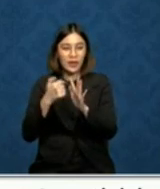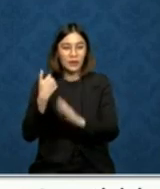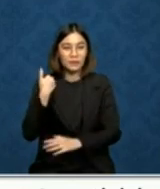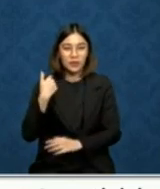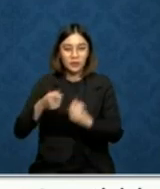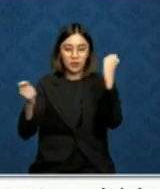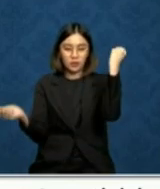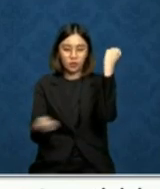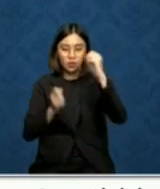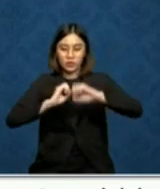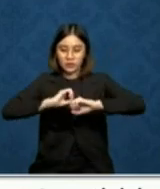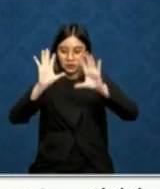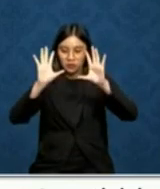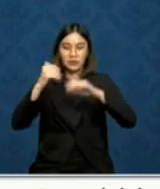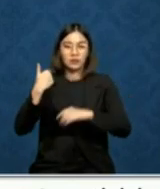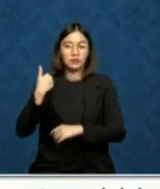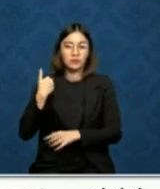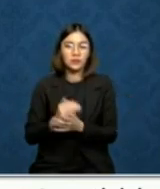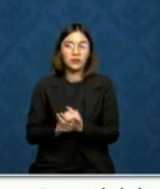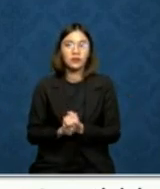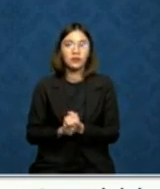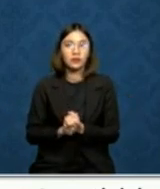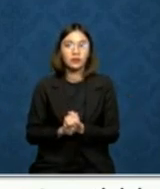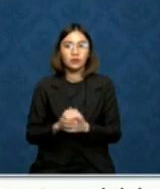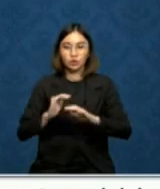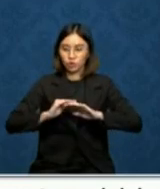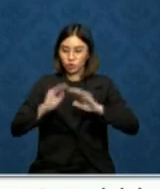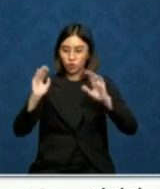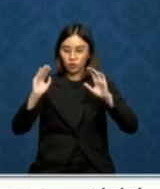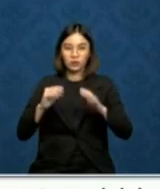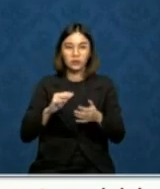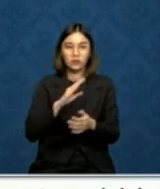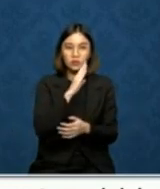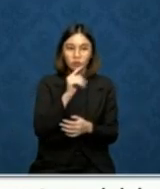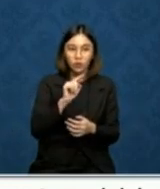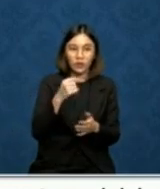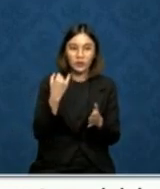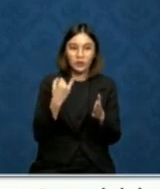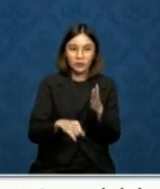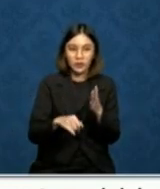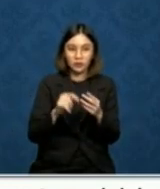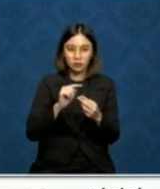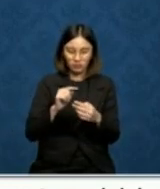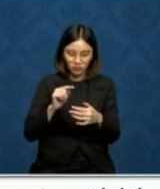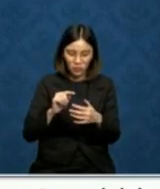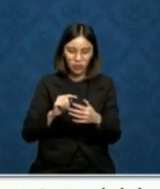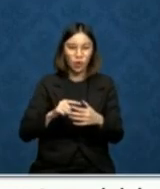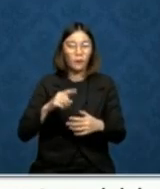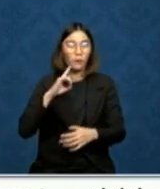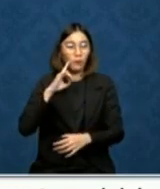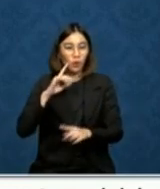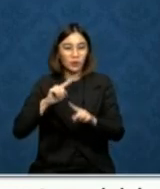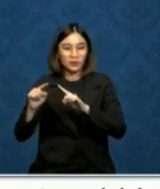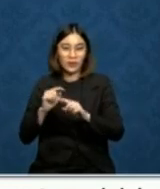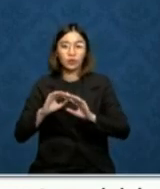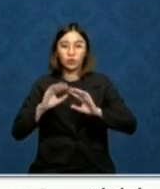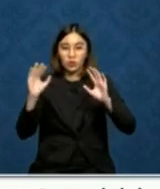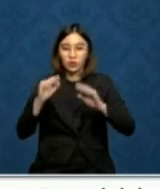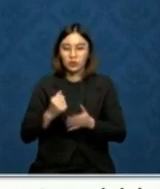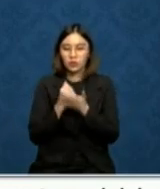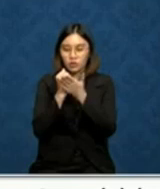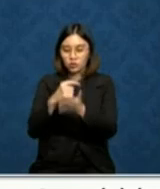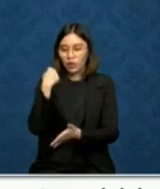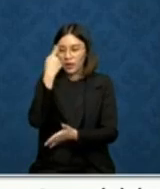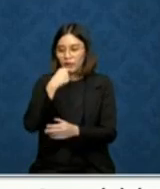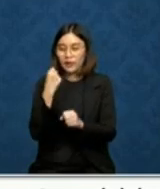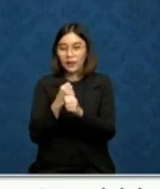บทลงโทษที่ชัดเจนและยกเลิกเหตุฉกรรจ์ของความผิดฐานอนาจารช่วยป้องปรามผู้ที่อาจ